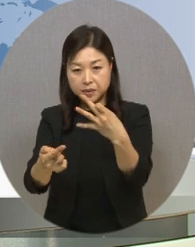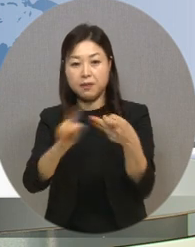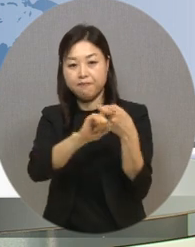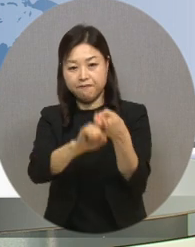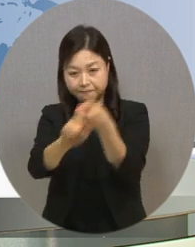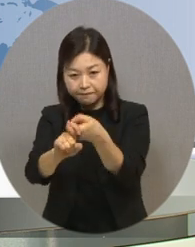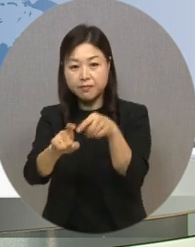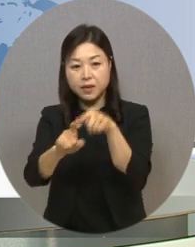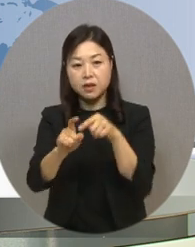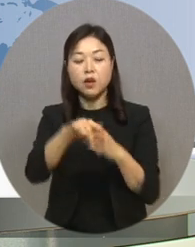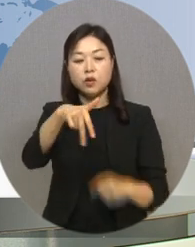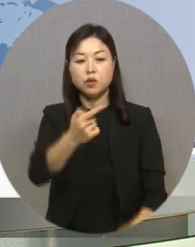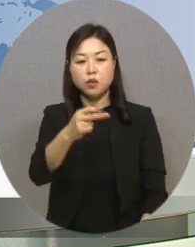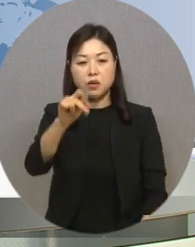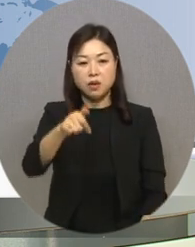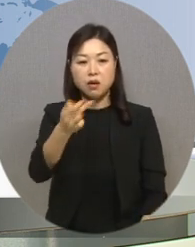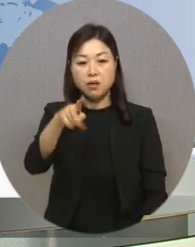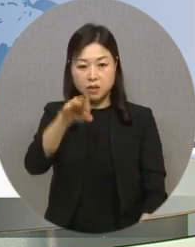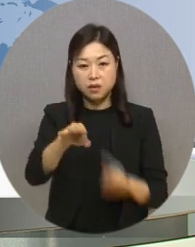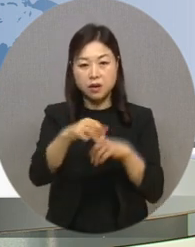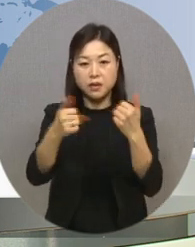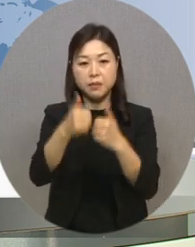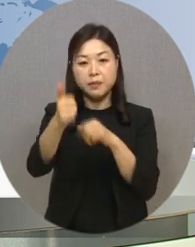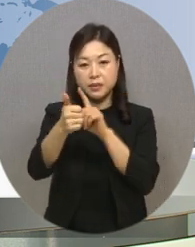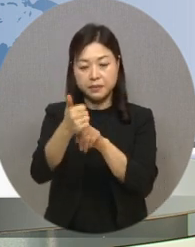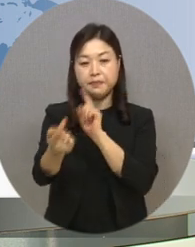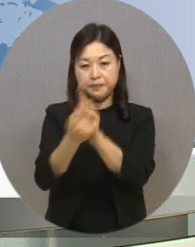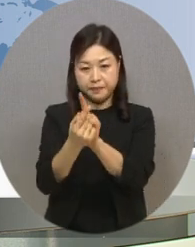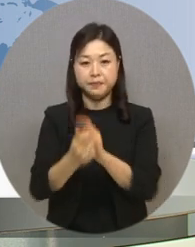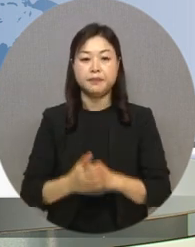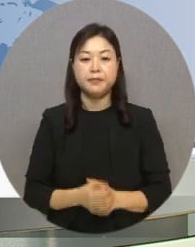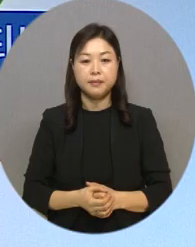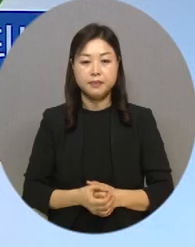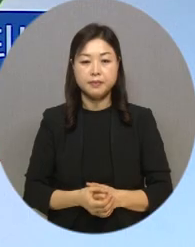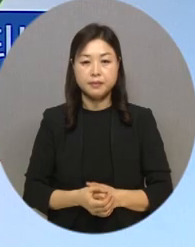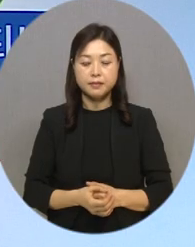된 조서경 협회장을 김은별 기자가 만났습니다.